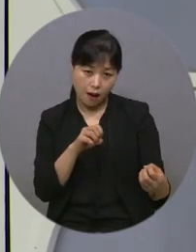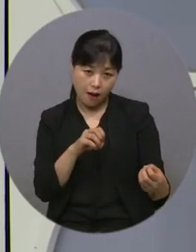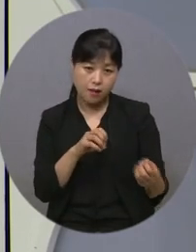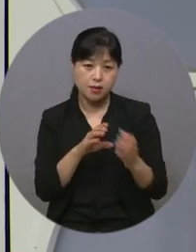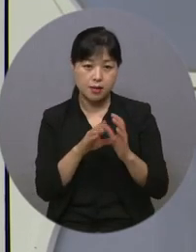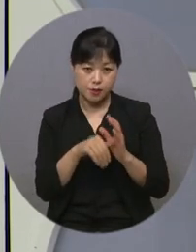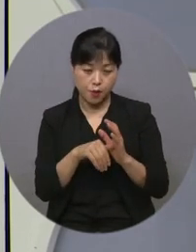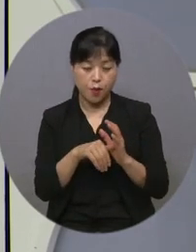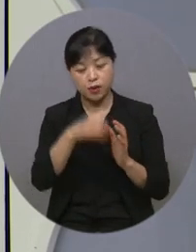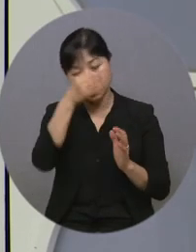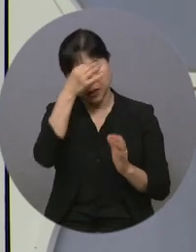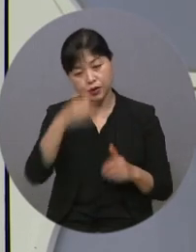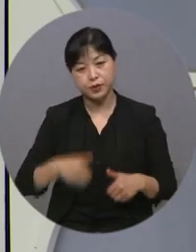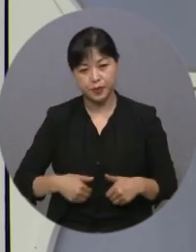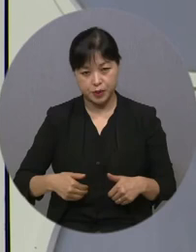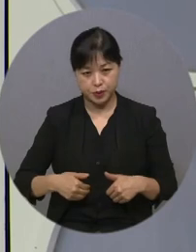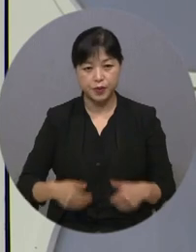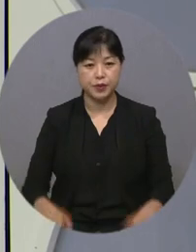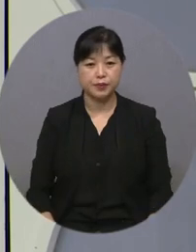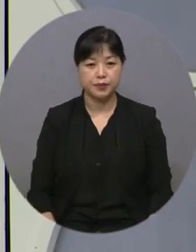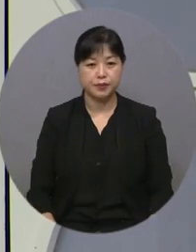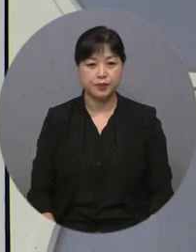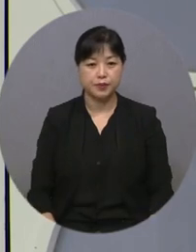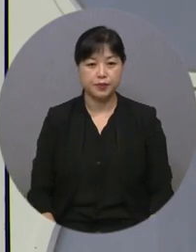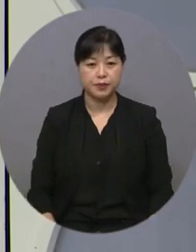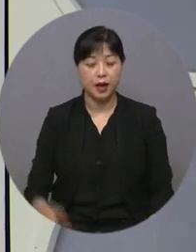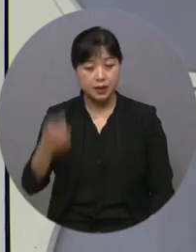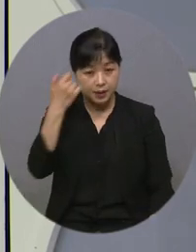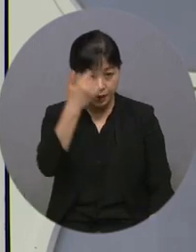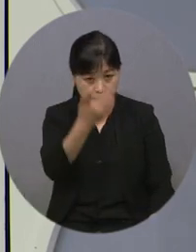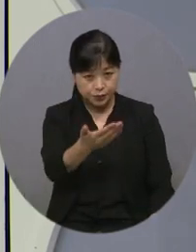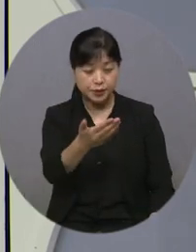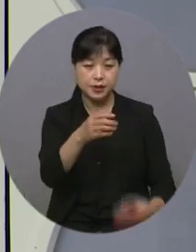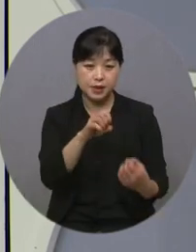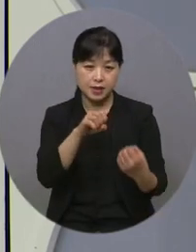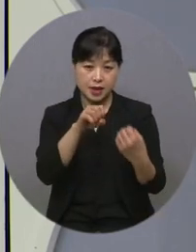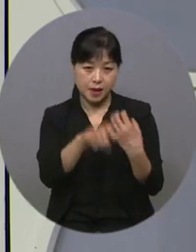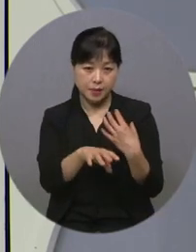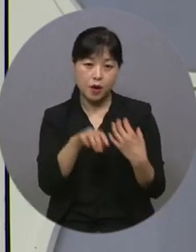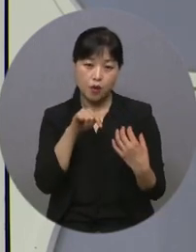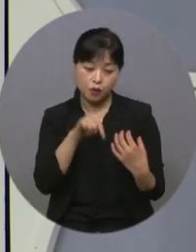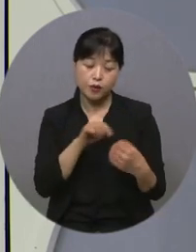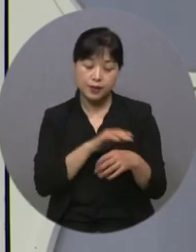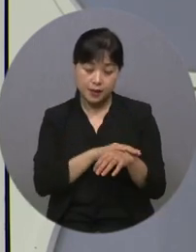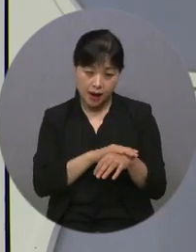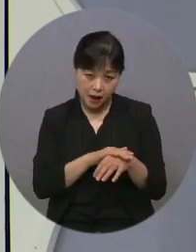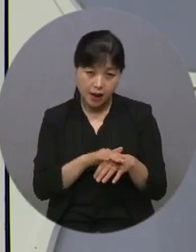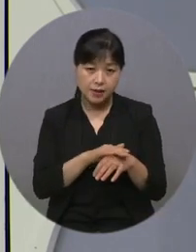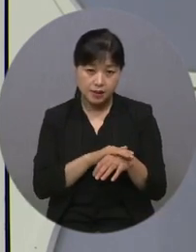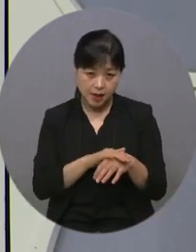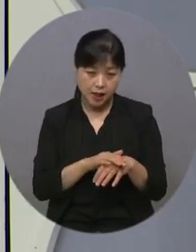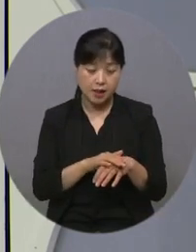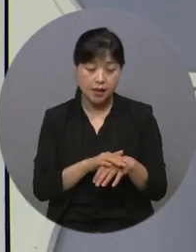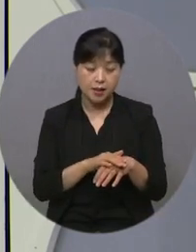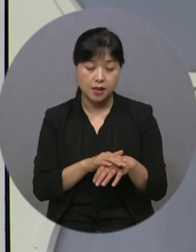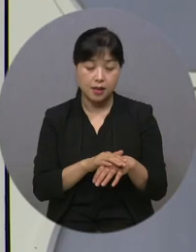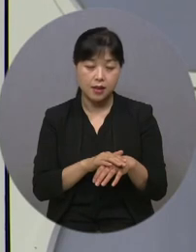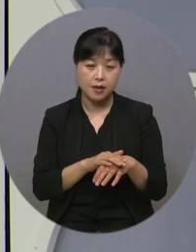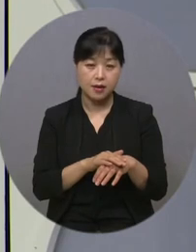대화하는 것도 테크닉이 필요하고 질문하고 대답하고 이런 것을